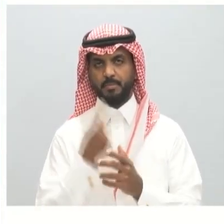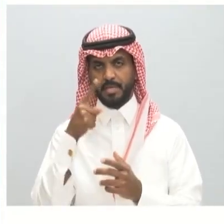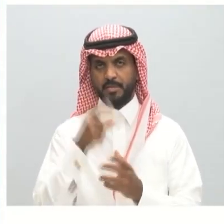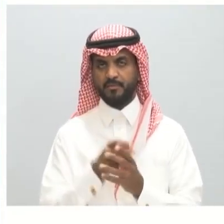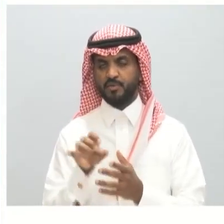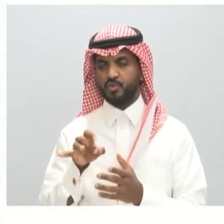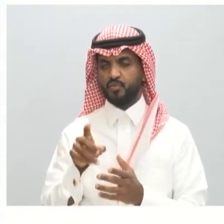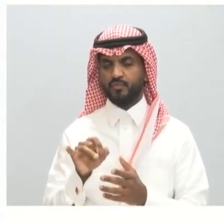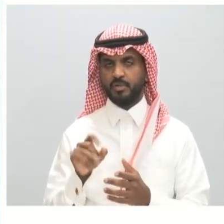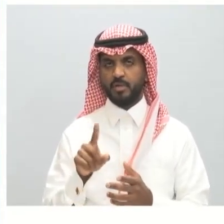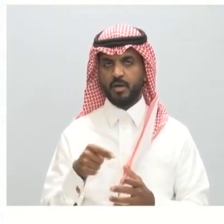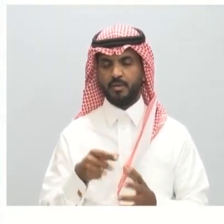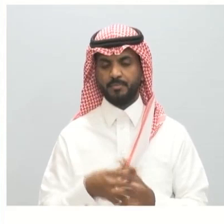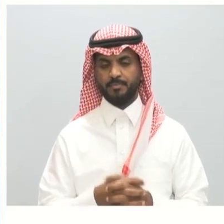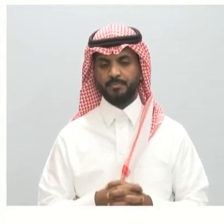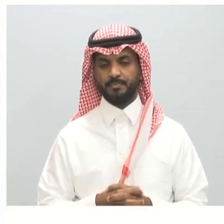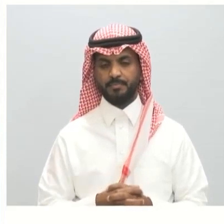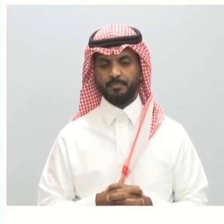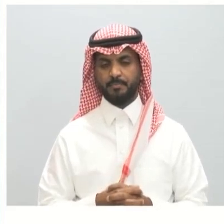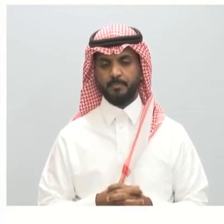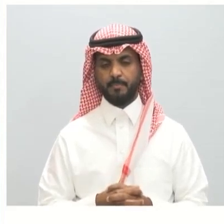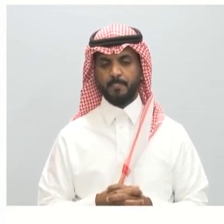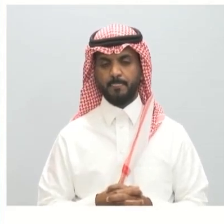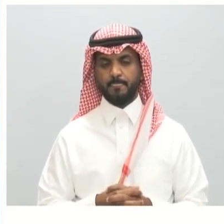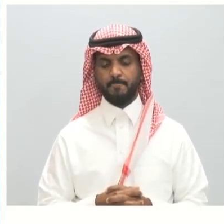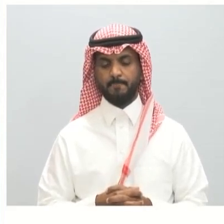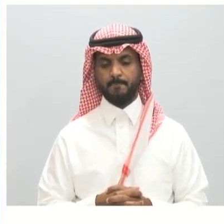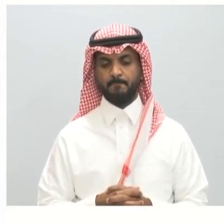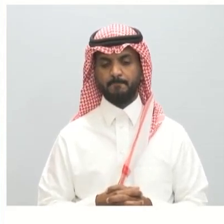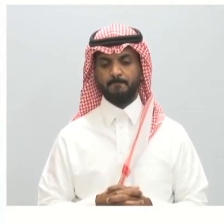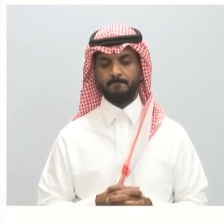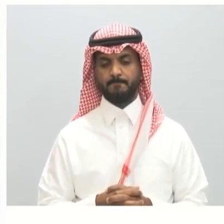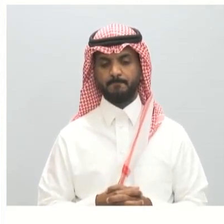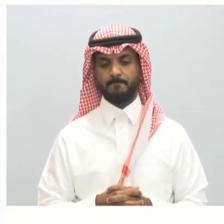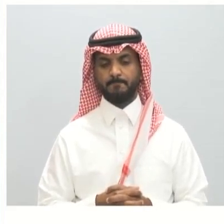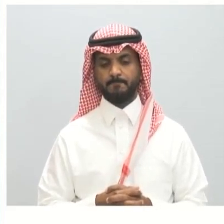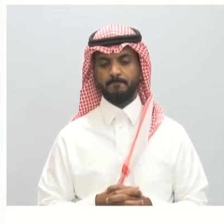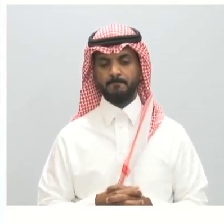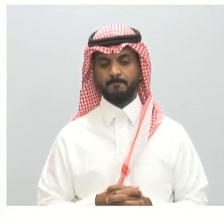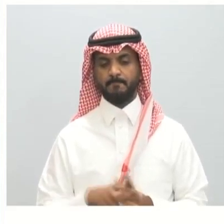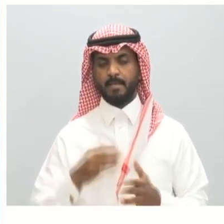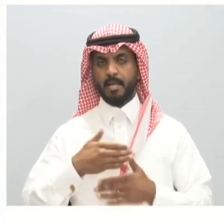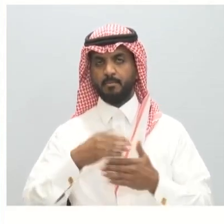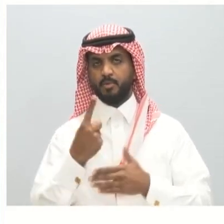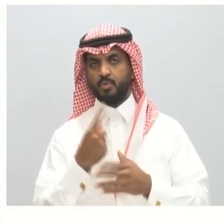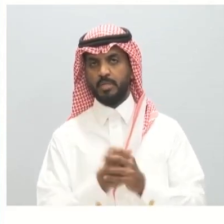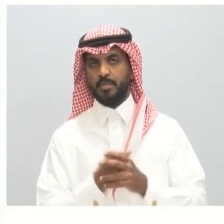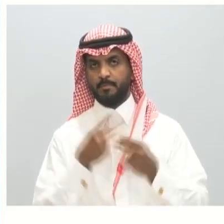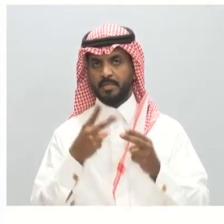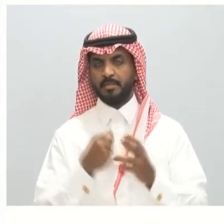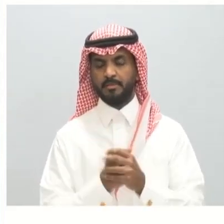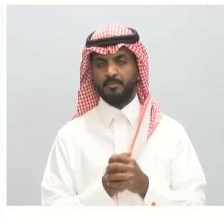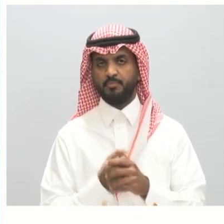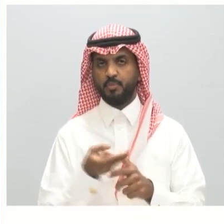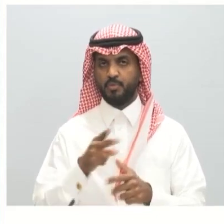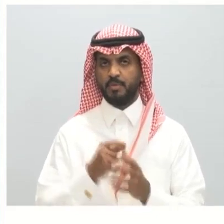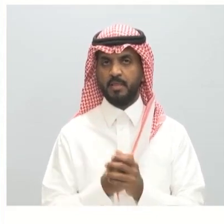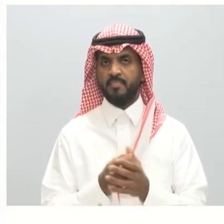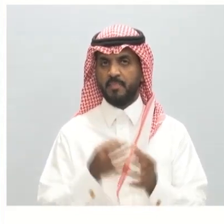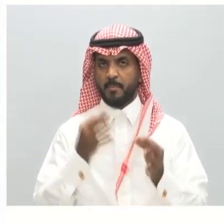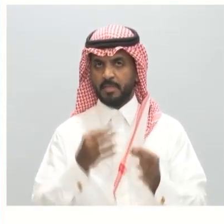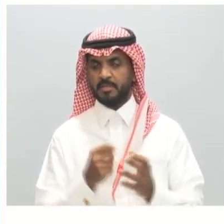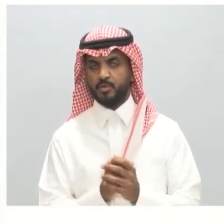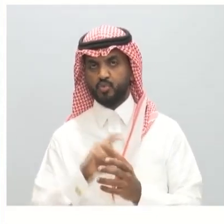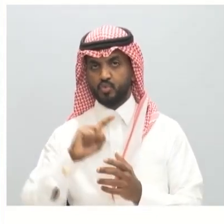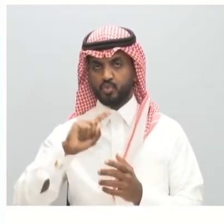في ار في اللبنه الاولى عندما بدات ثم وضبطنا سرعه